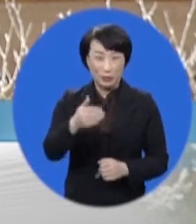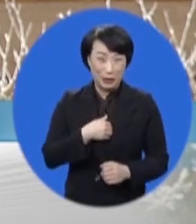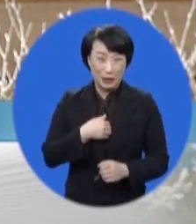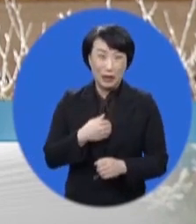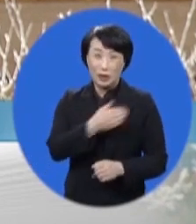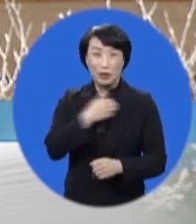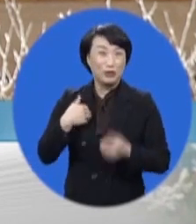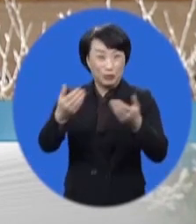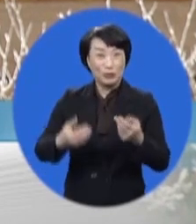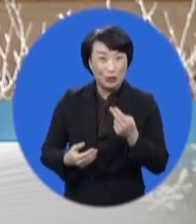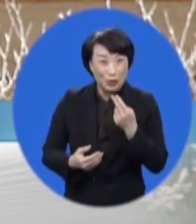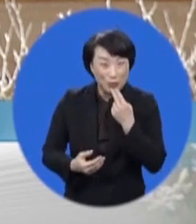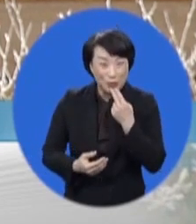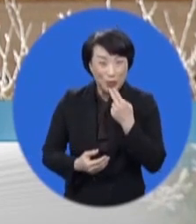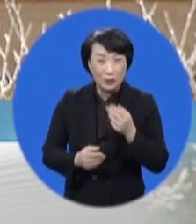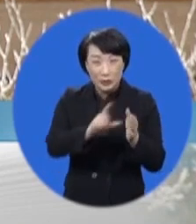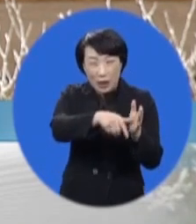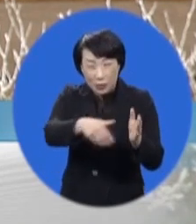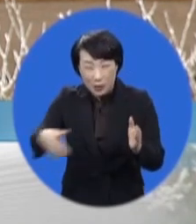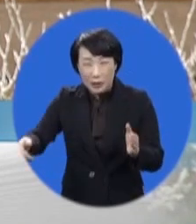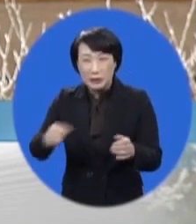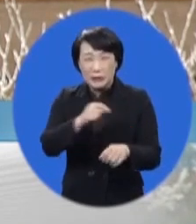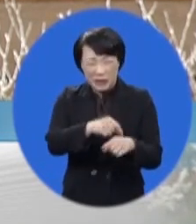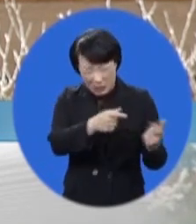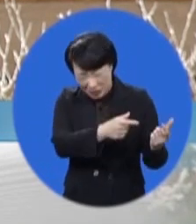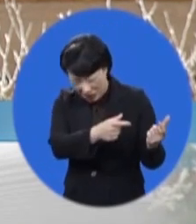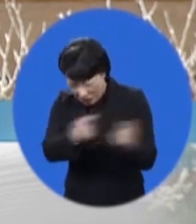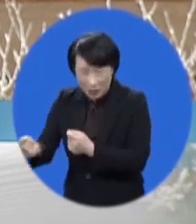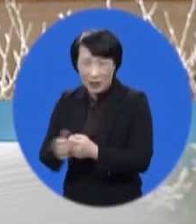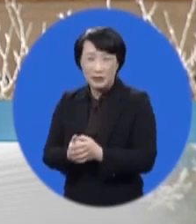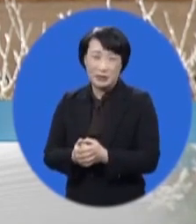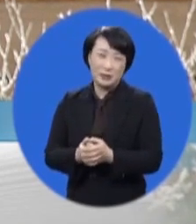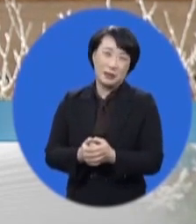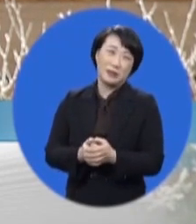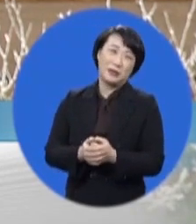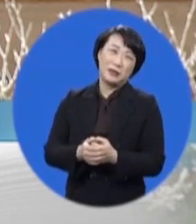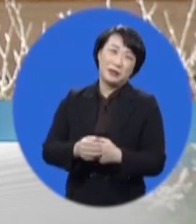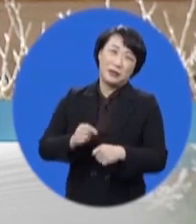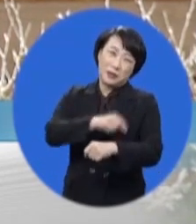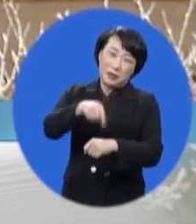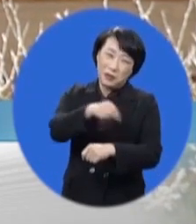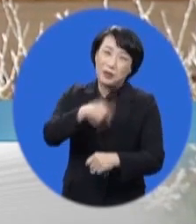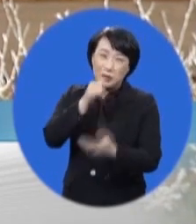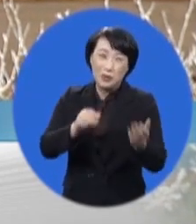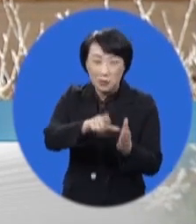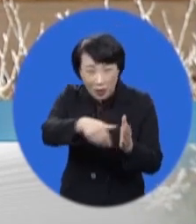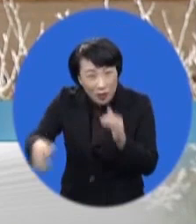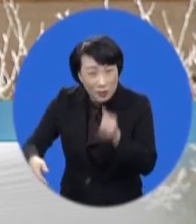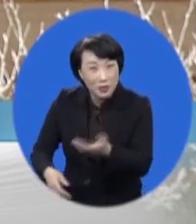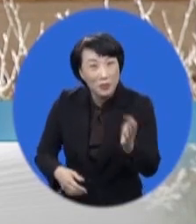주지 않고 아주 세월은 똑같은 속도로 여전히 가고 있다 이 말이요. 어느